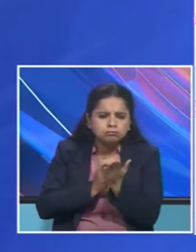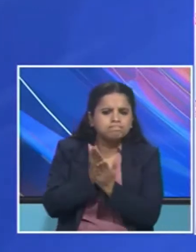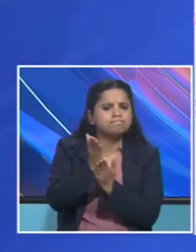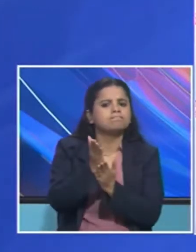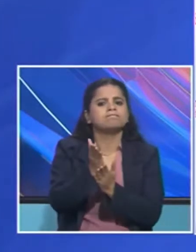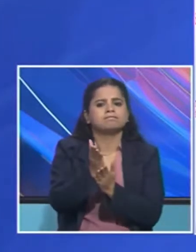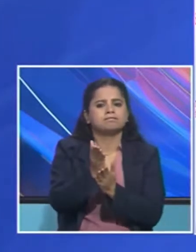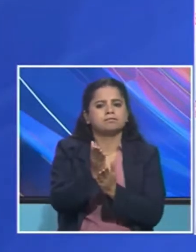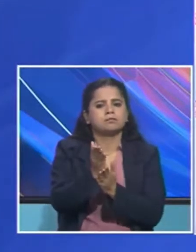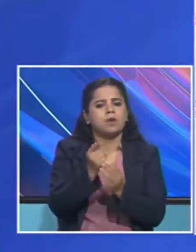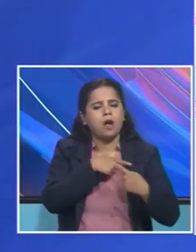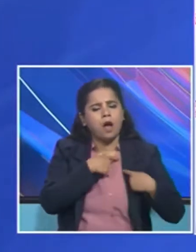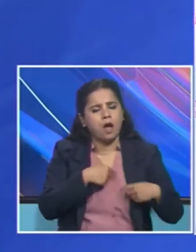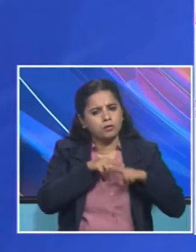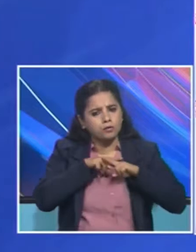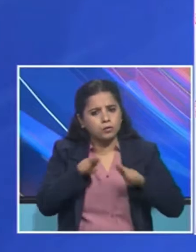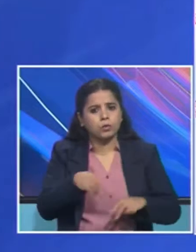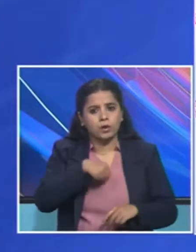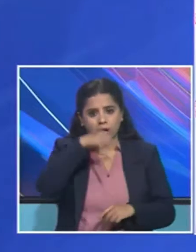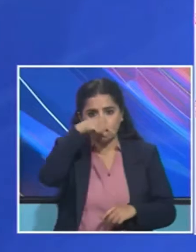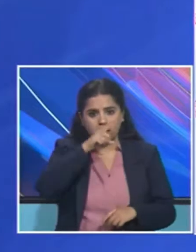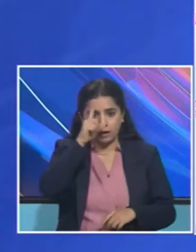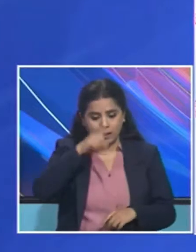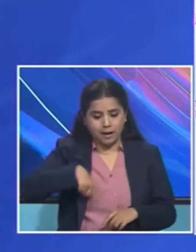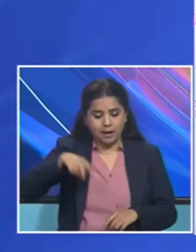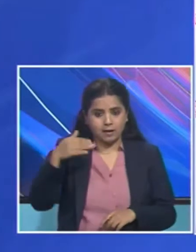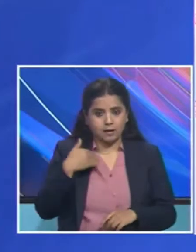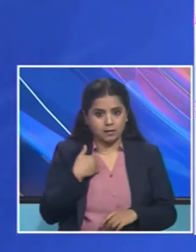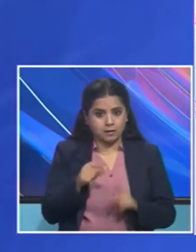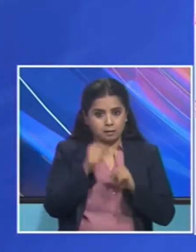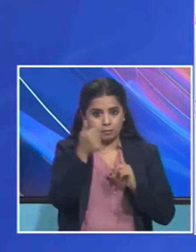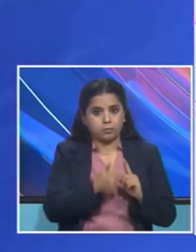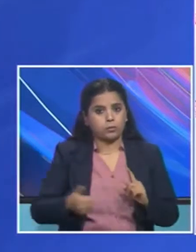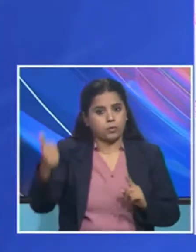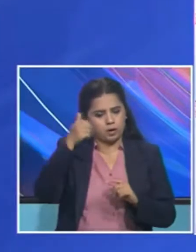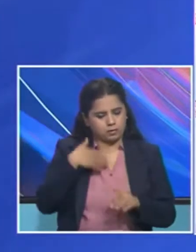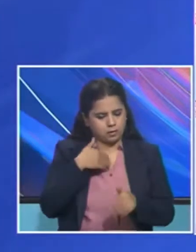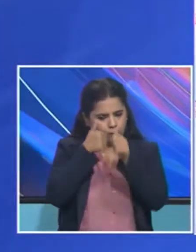श्रद्धापूर्वक भारत के राष्ट्रपति के पद का कार्यपालन